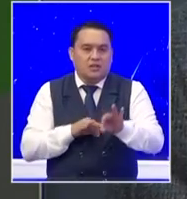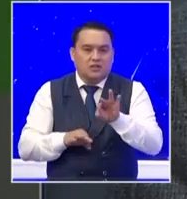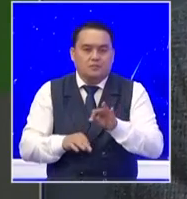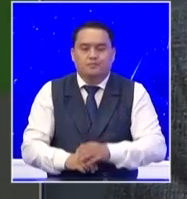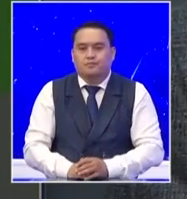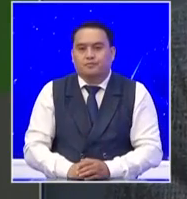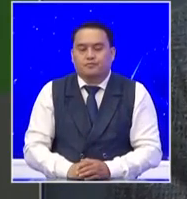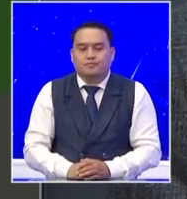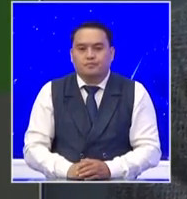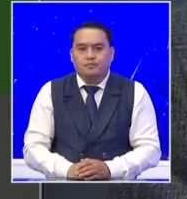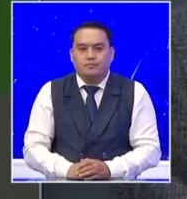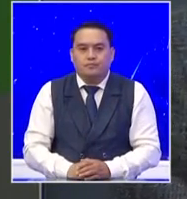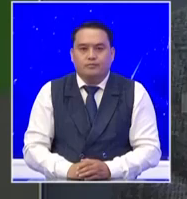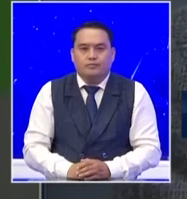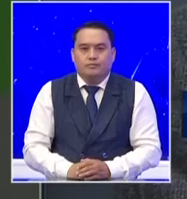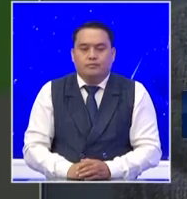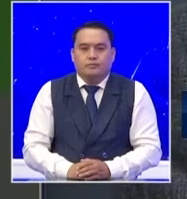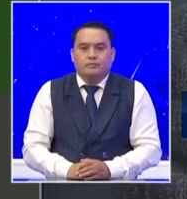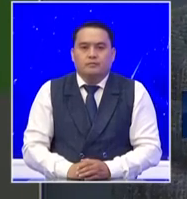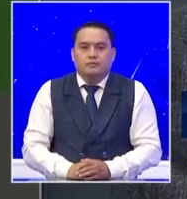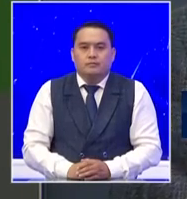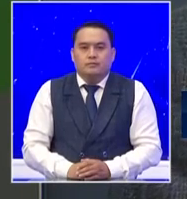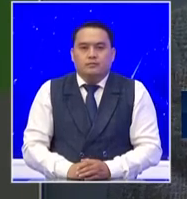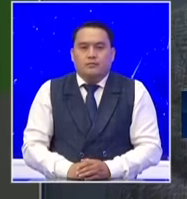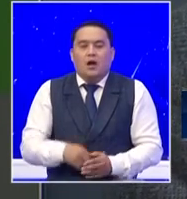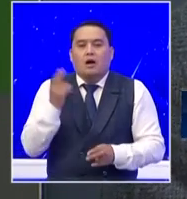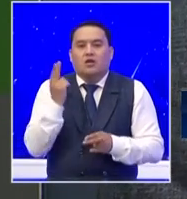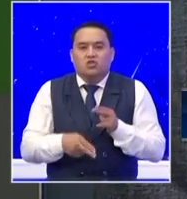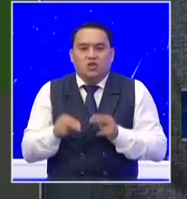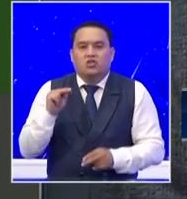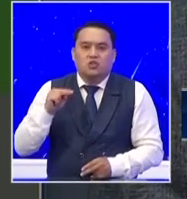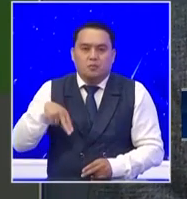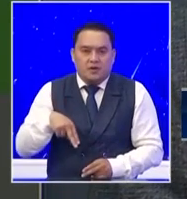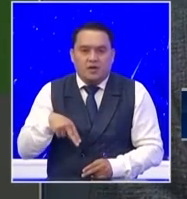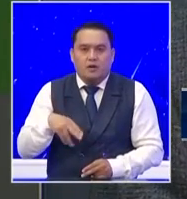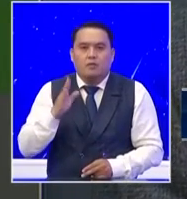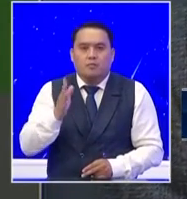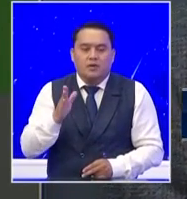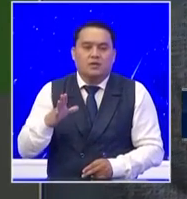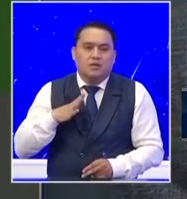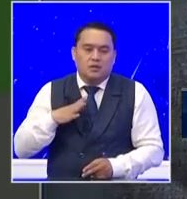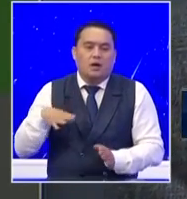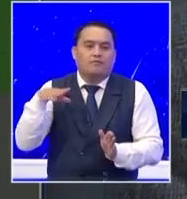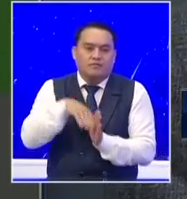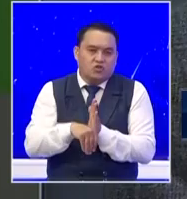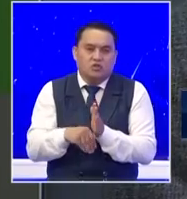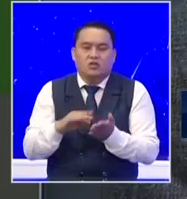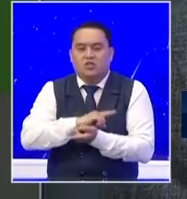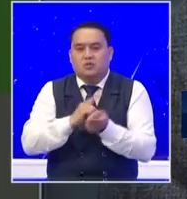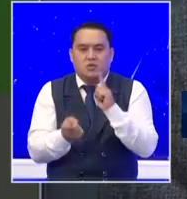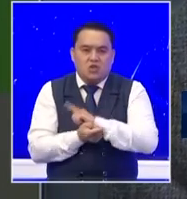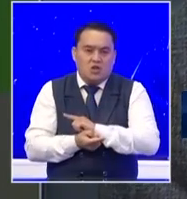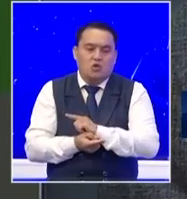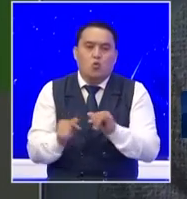По случаю окончания режима чрезвычайного положения были внесены изменения. Также